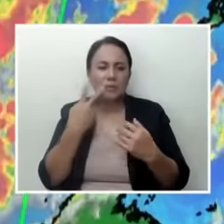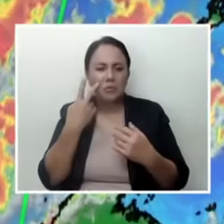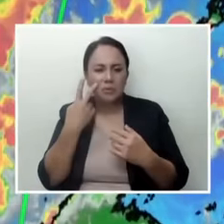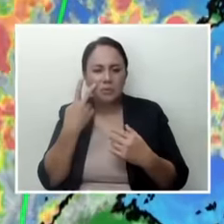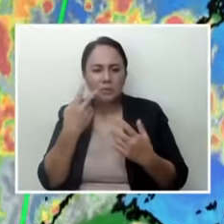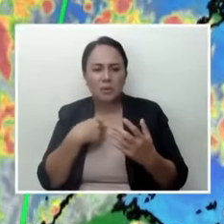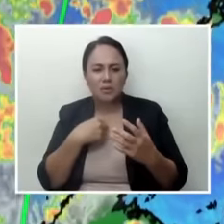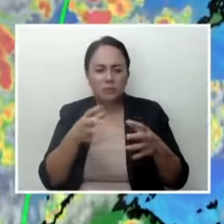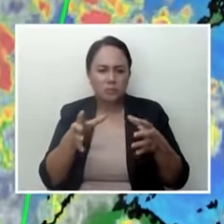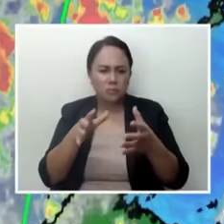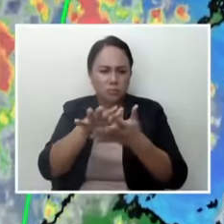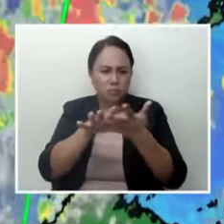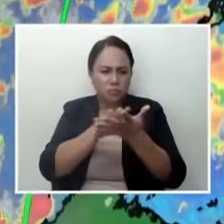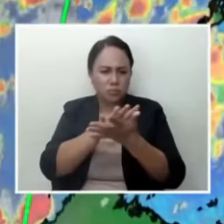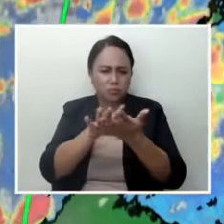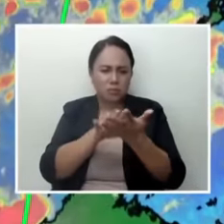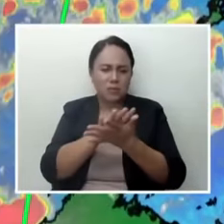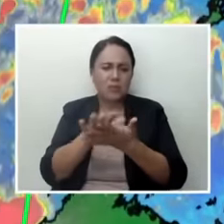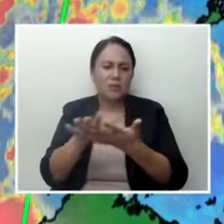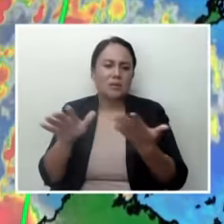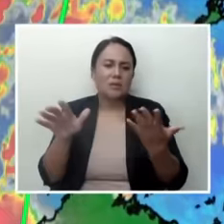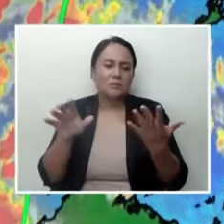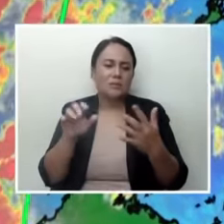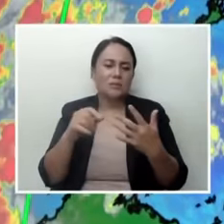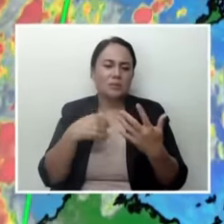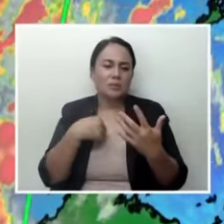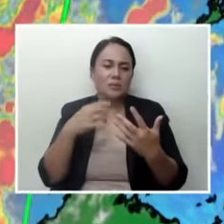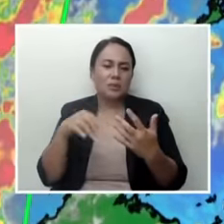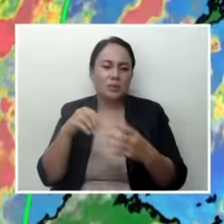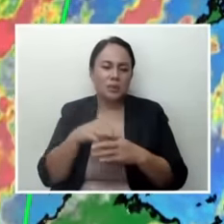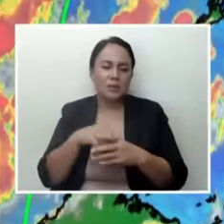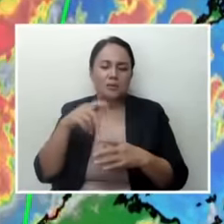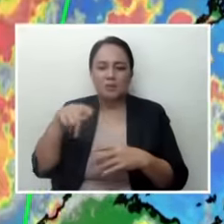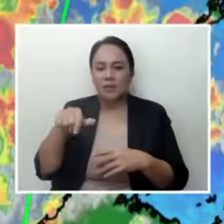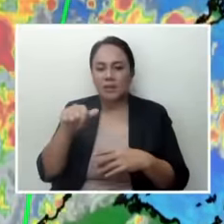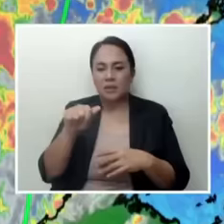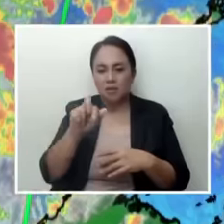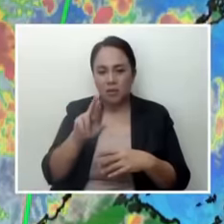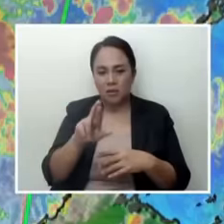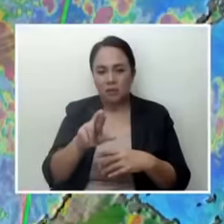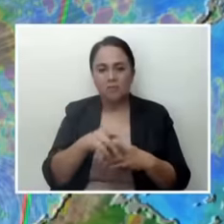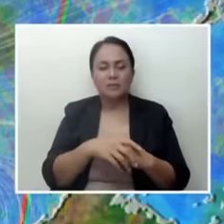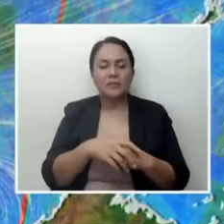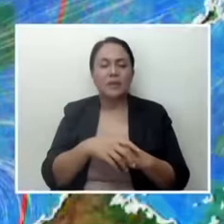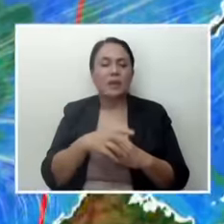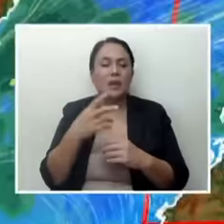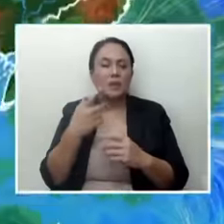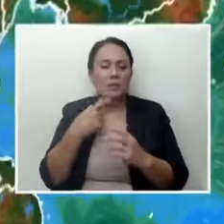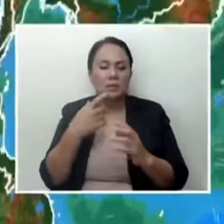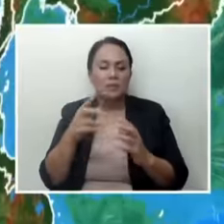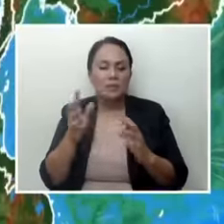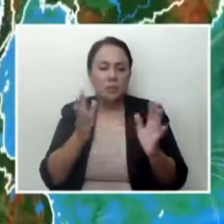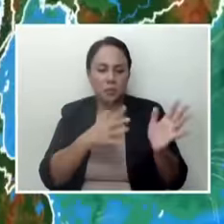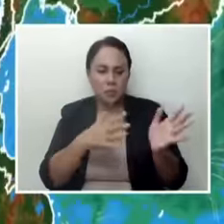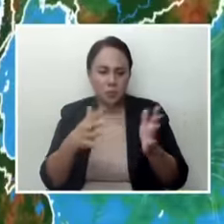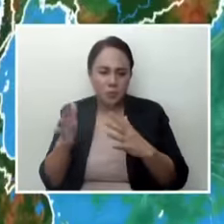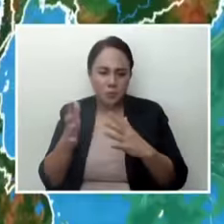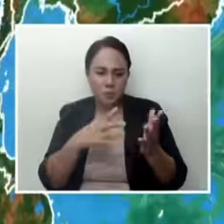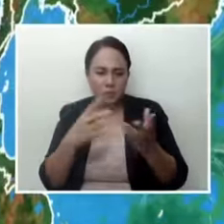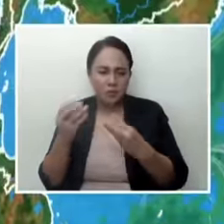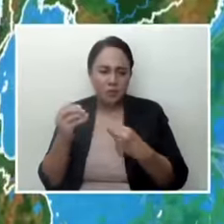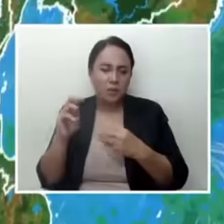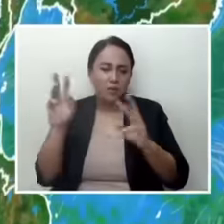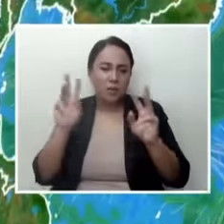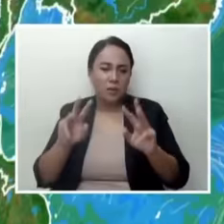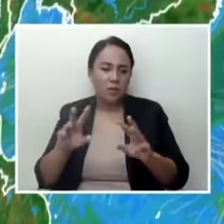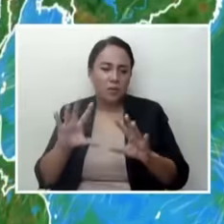ng ulap o cloud cluster sa asilangan ng ating bansa sa loob ng Philippine Area of Responsibility at base sa wind forecast ng The Weather Company,